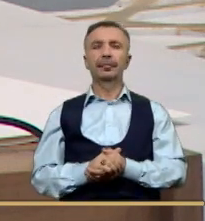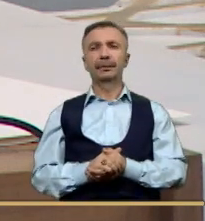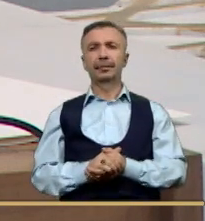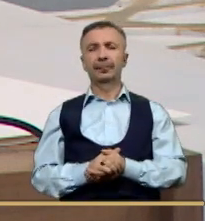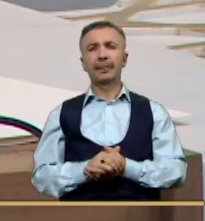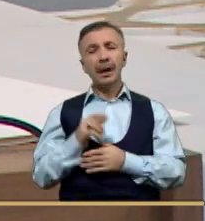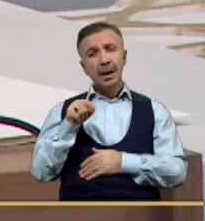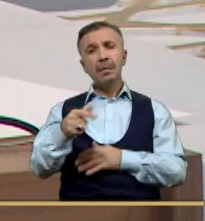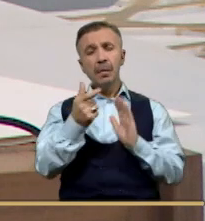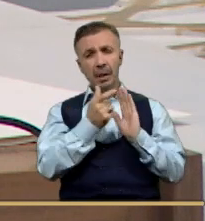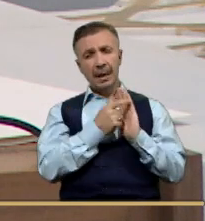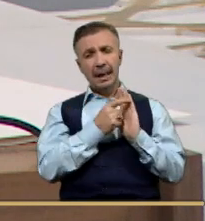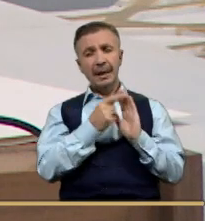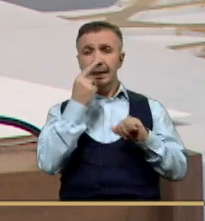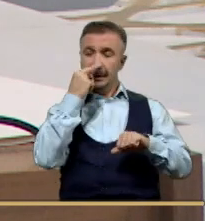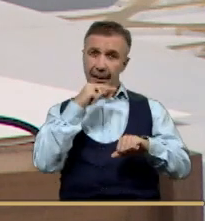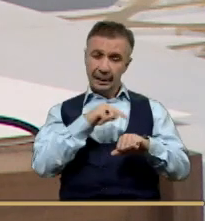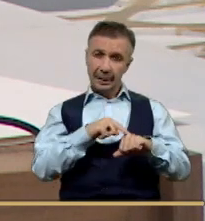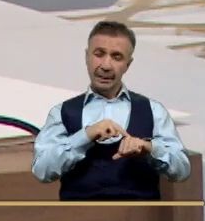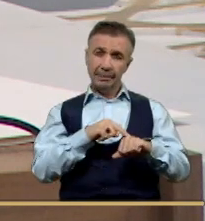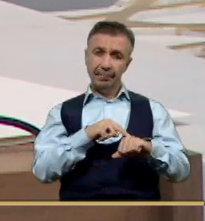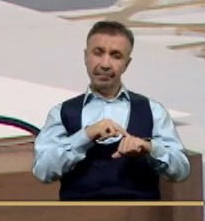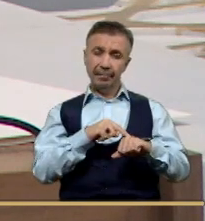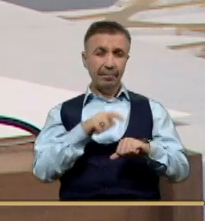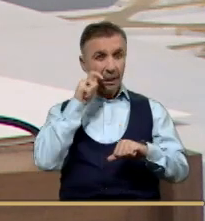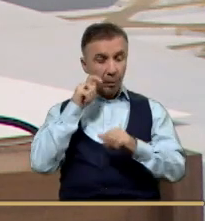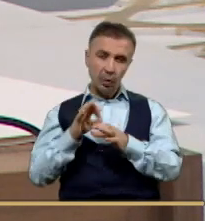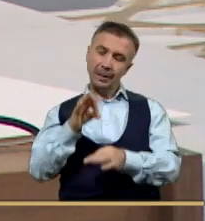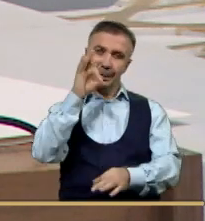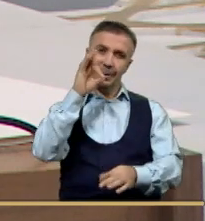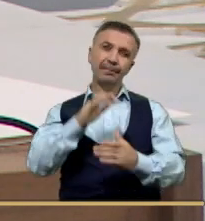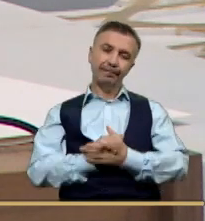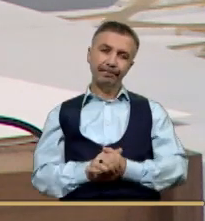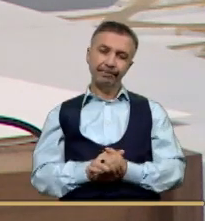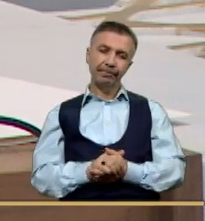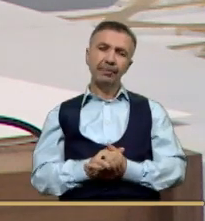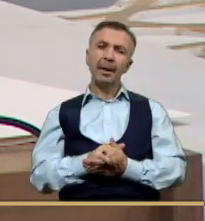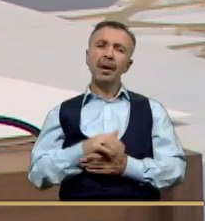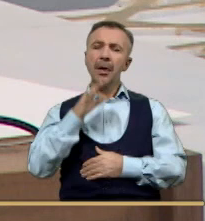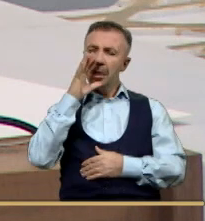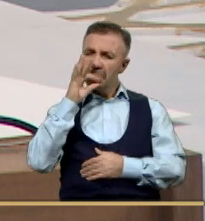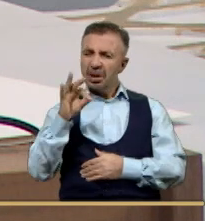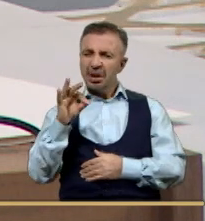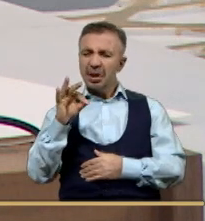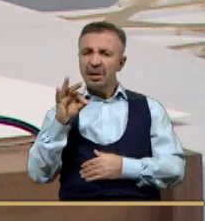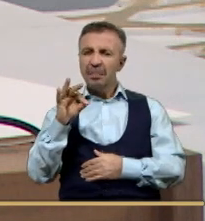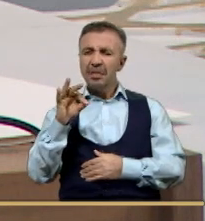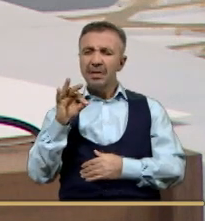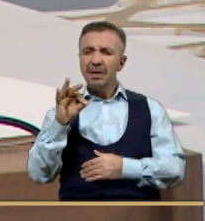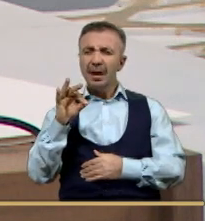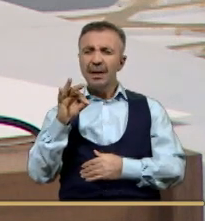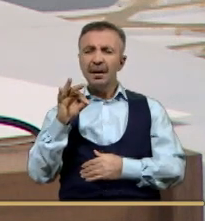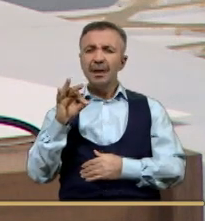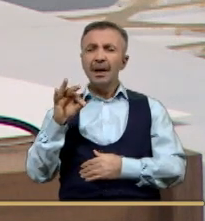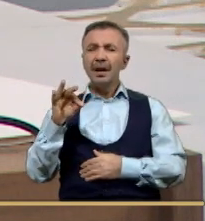bu ayete iman eden bir Müslüman kimsenin canına kıymaz.